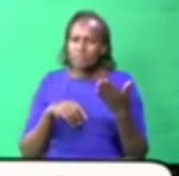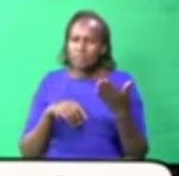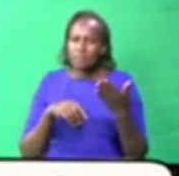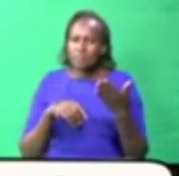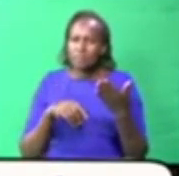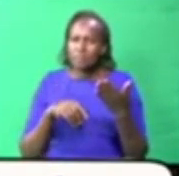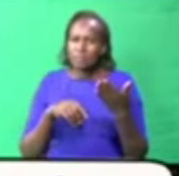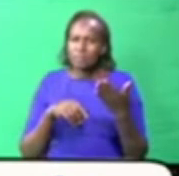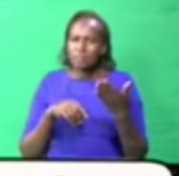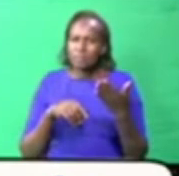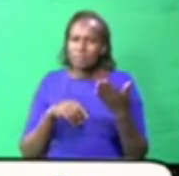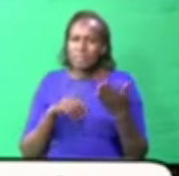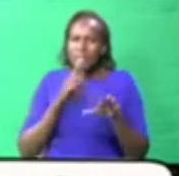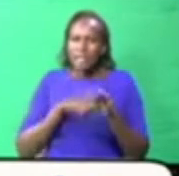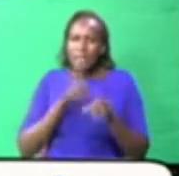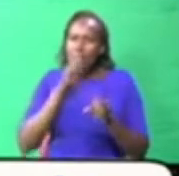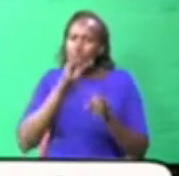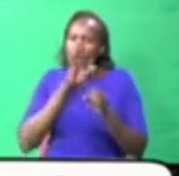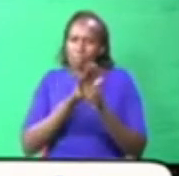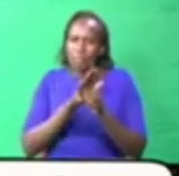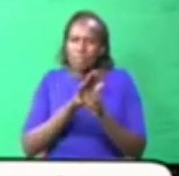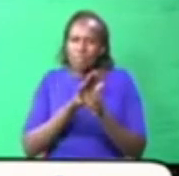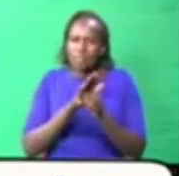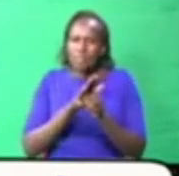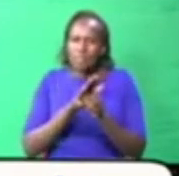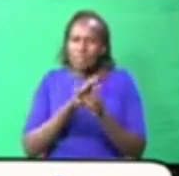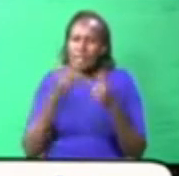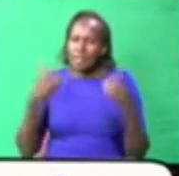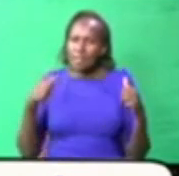ama wanapoapa, unapofanya kiapo chochote kile,